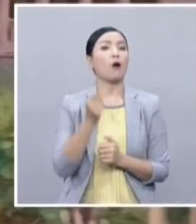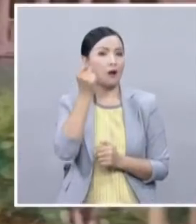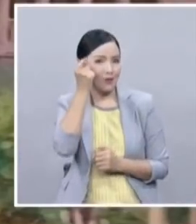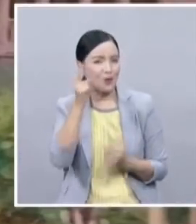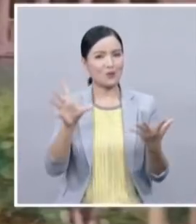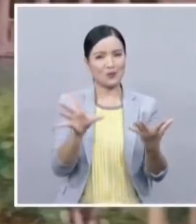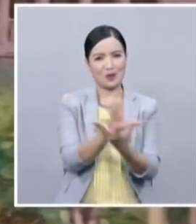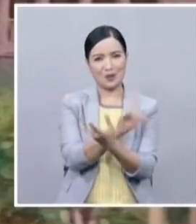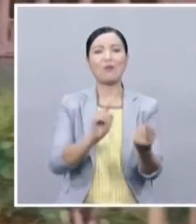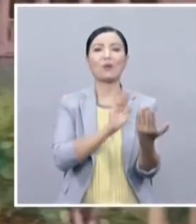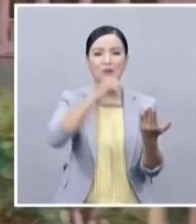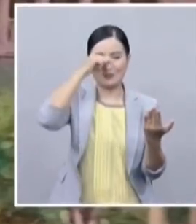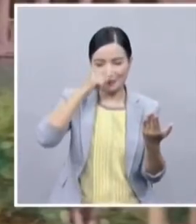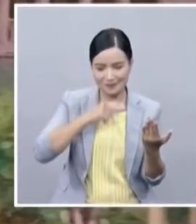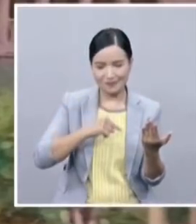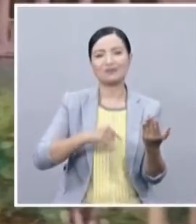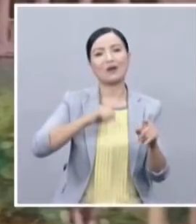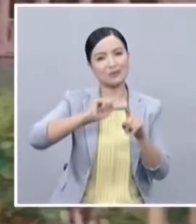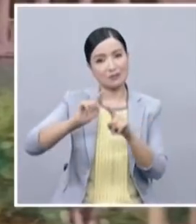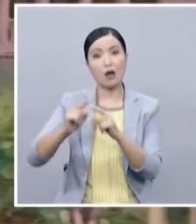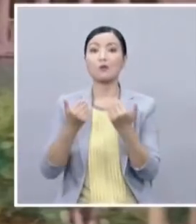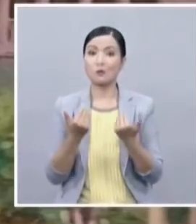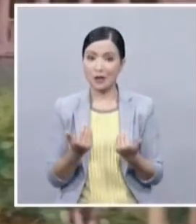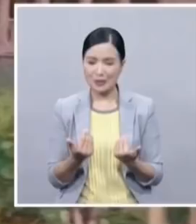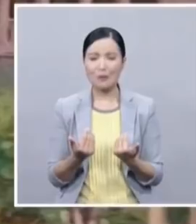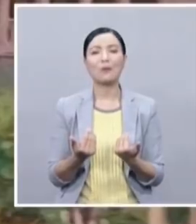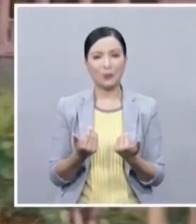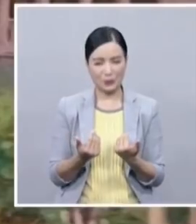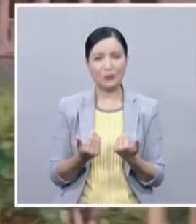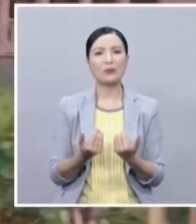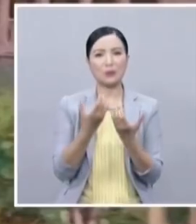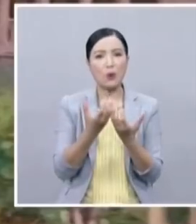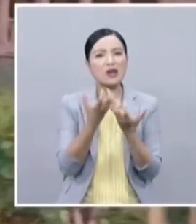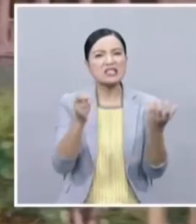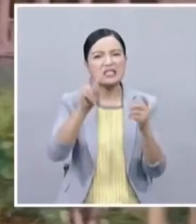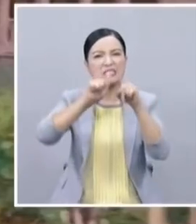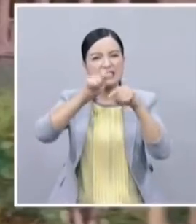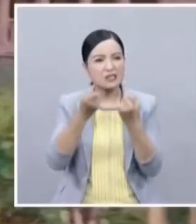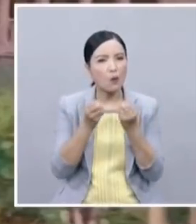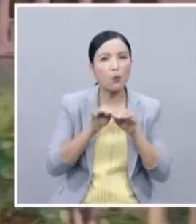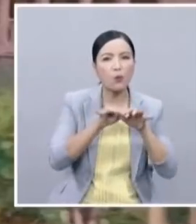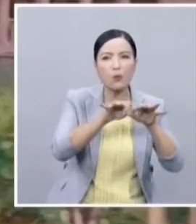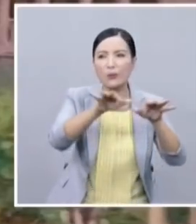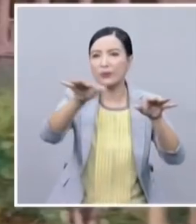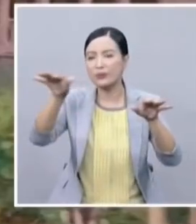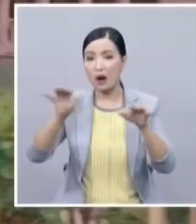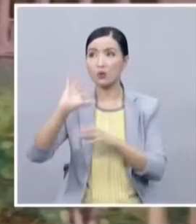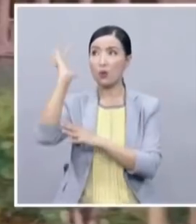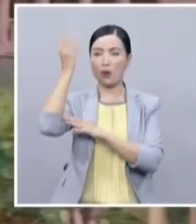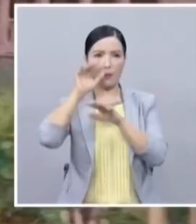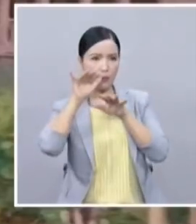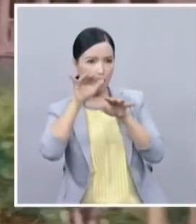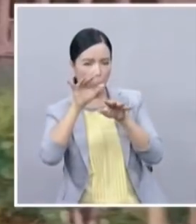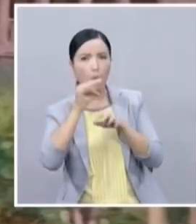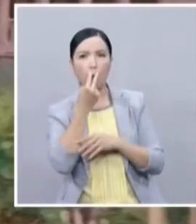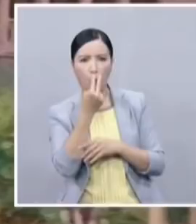ใจขนบธรรมเนียมประเพณีของไทยและต่างๆวันนี้ก็ผ่านสื่อหลายประเภทนะครับประเทศไทยในมุมมองของโลก